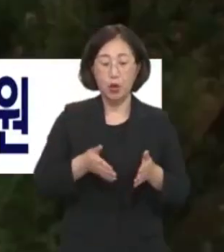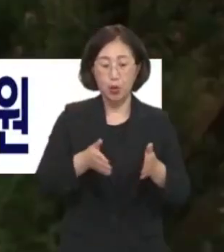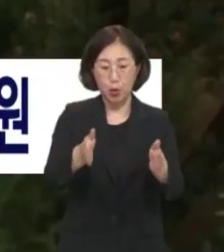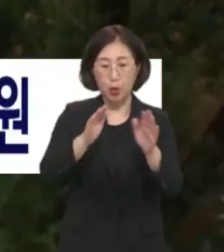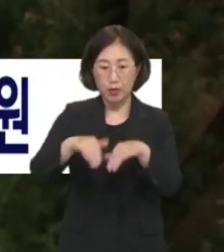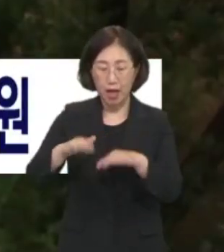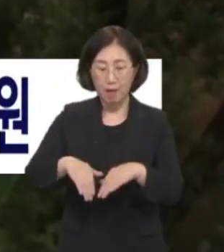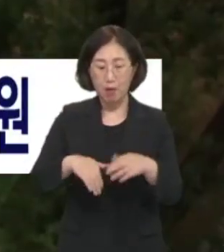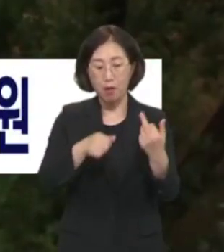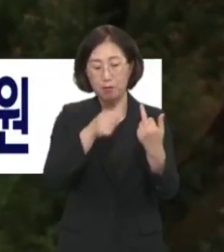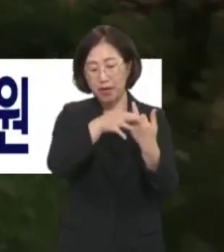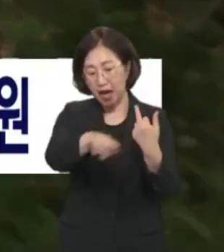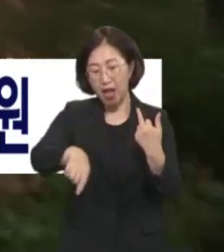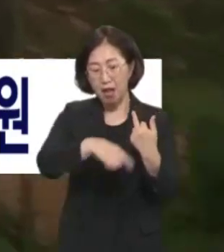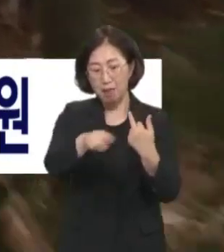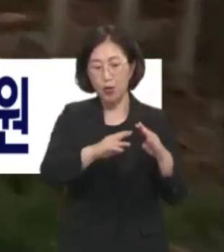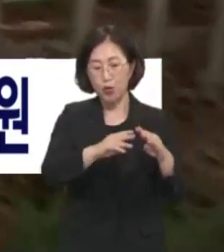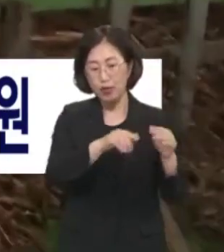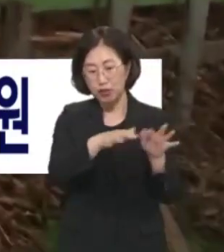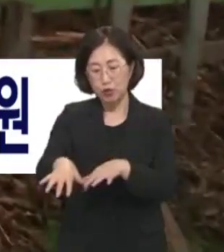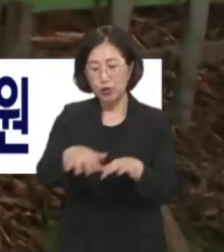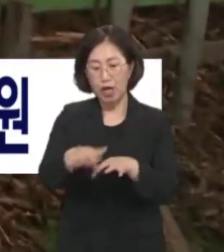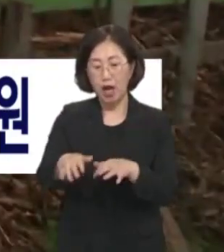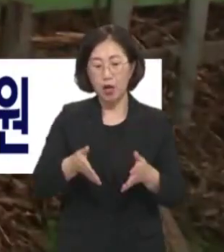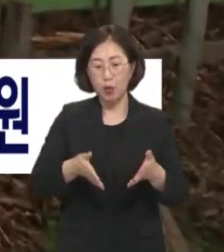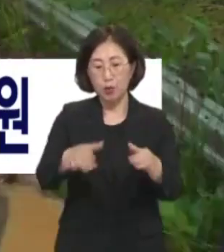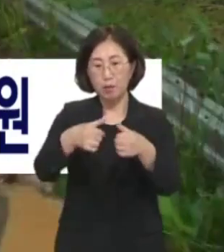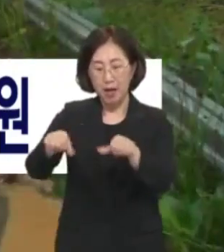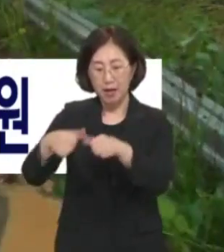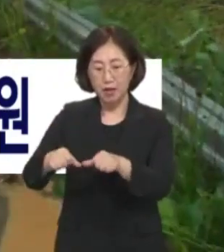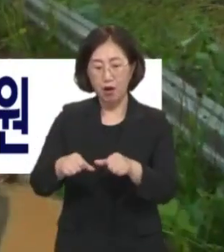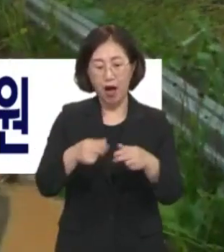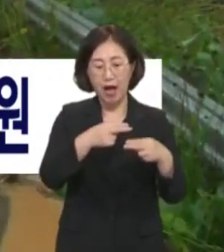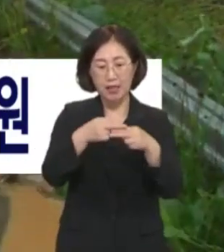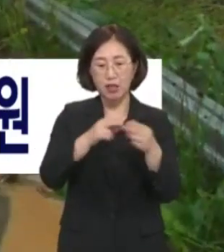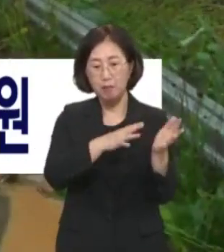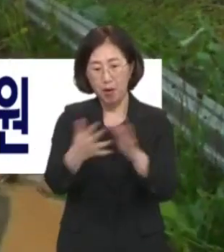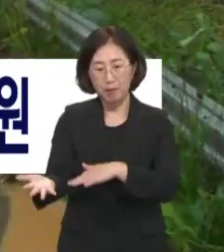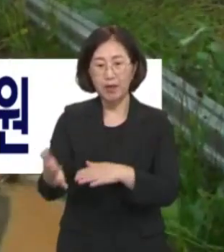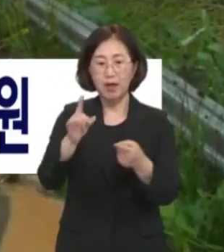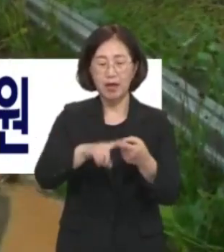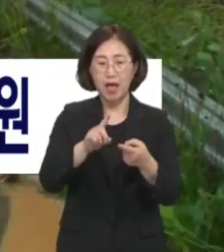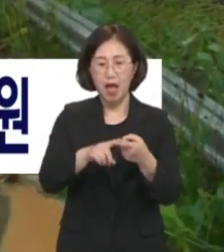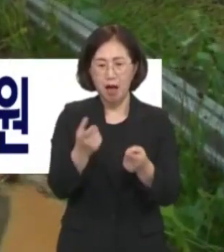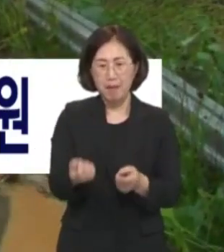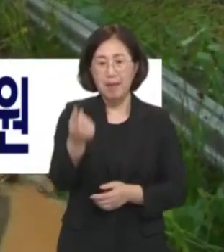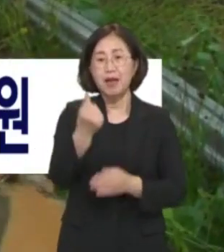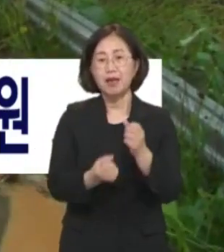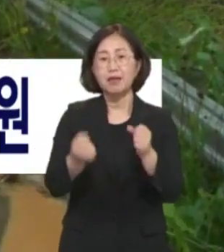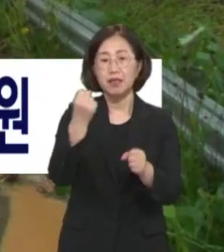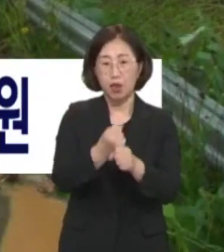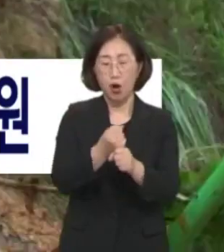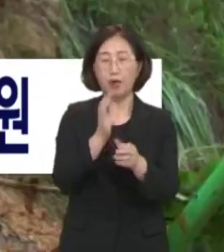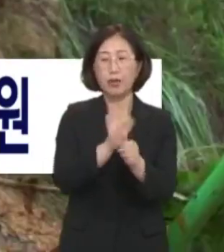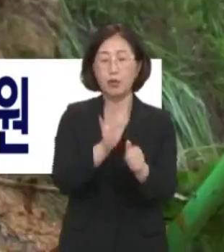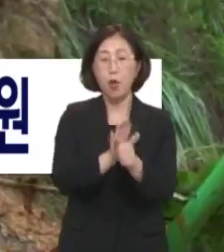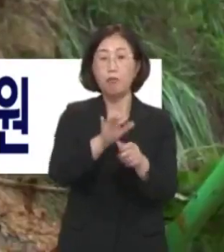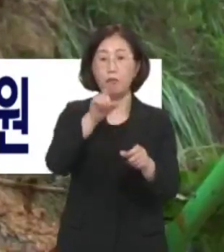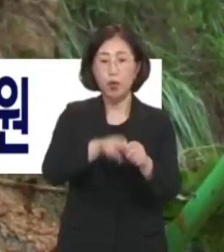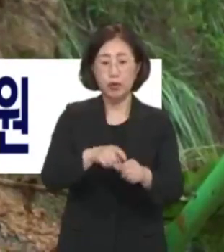등 비탈면 토사 유실과 도로 파손, 하천 범람 등에 대한 신속한 응급복구를 지원하기 위한 조치로